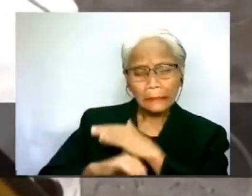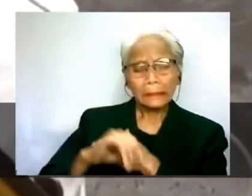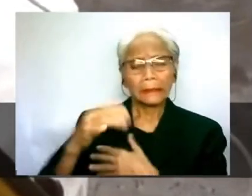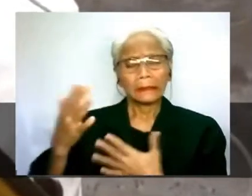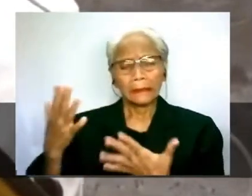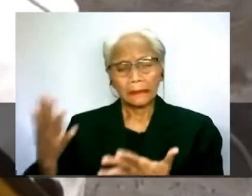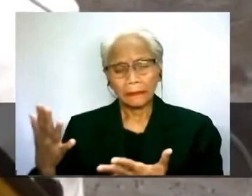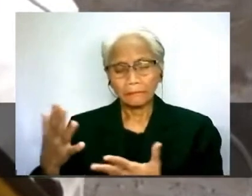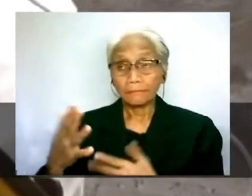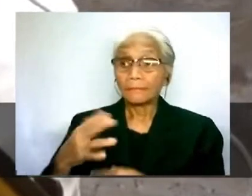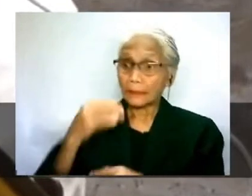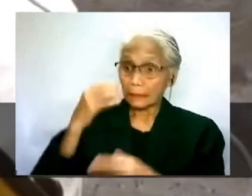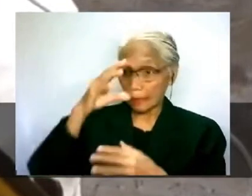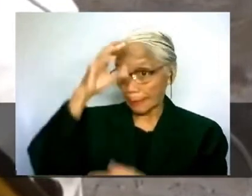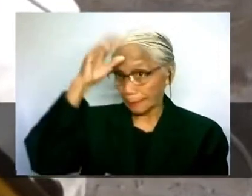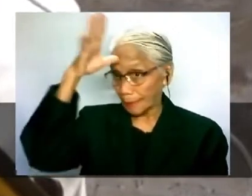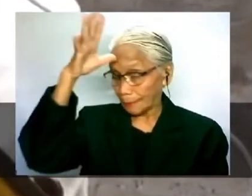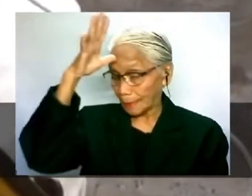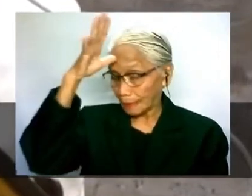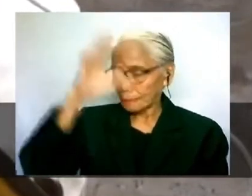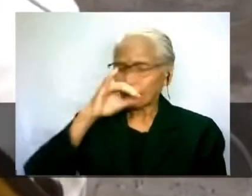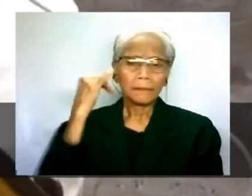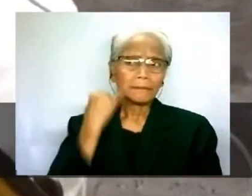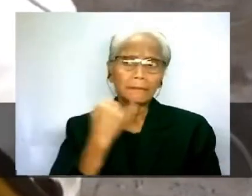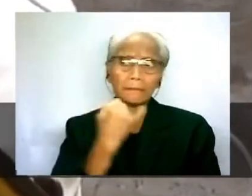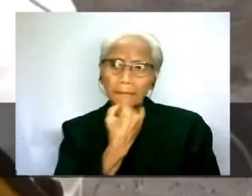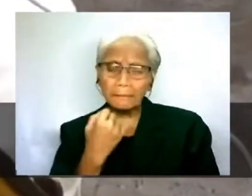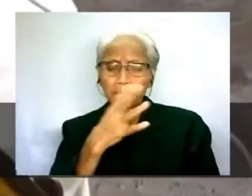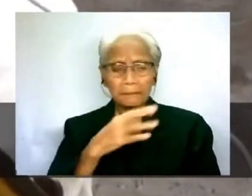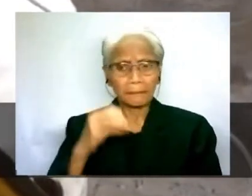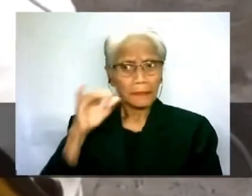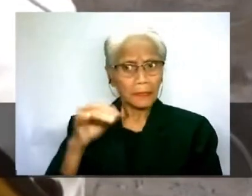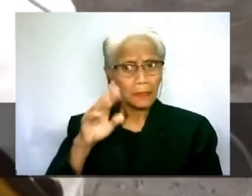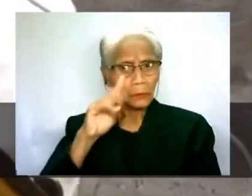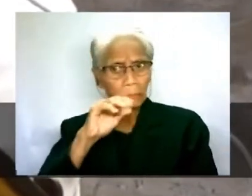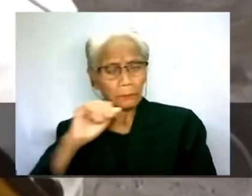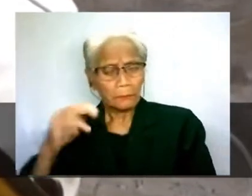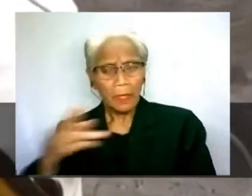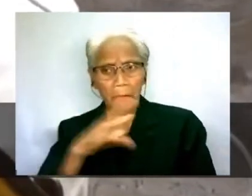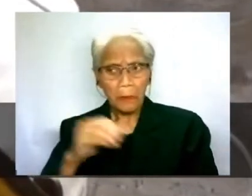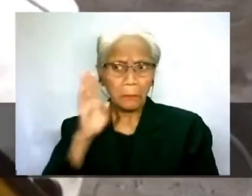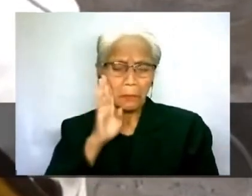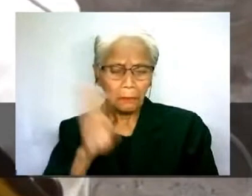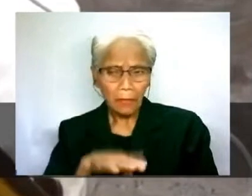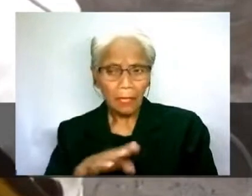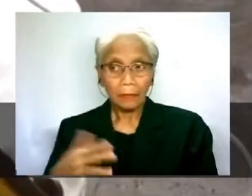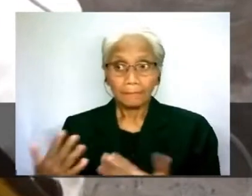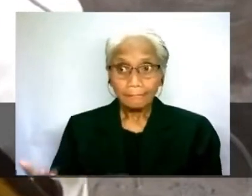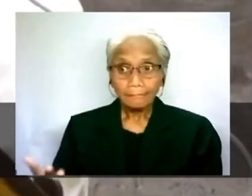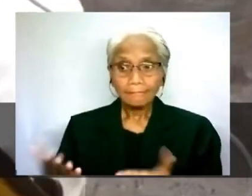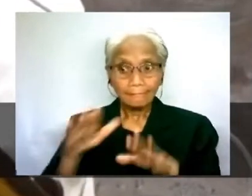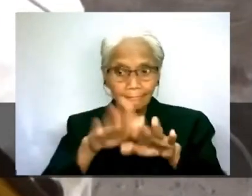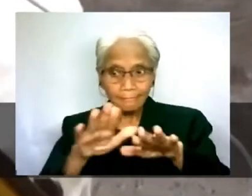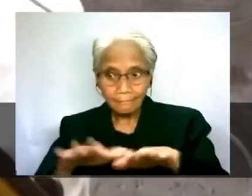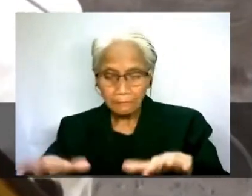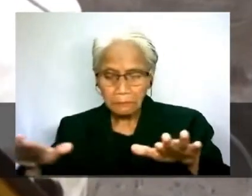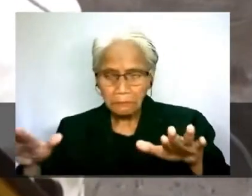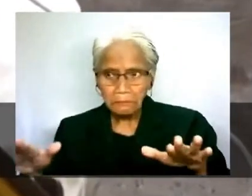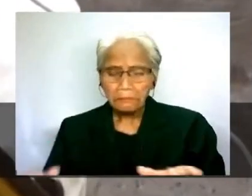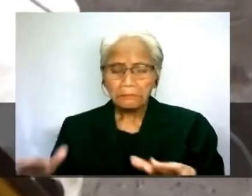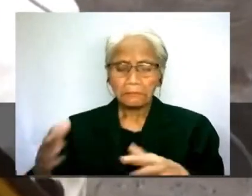Jacob, na ama ni Juda at ng kanyang mga kapatid. Naging anak naman ni Juda kay Tamar